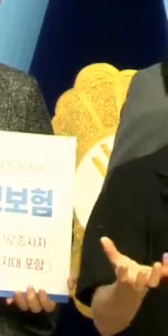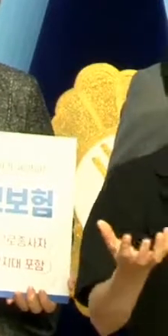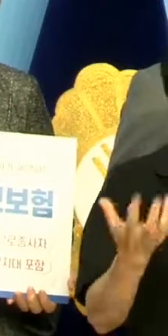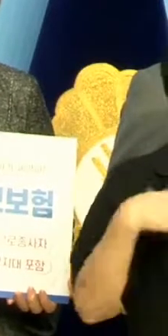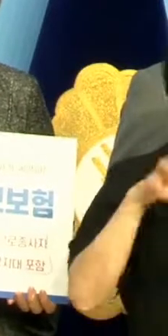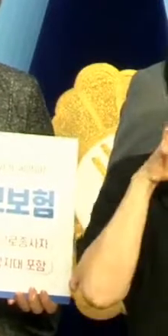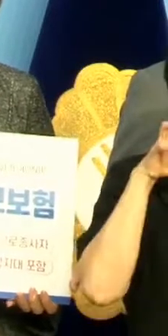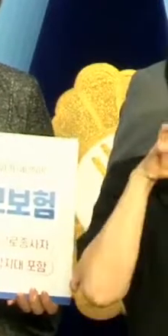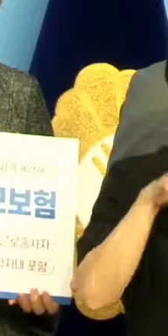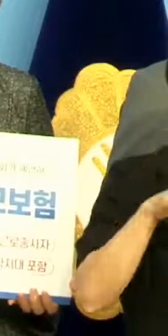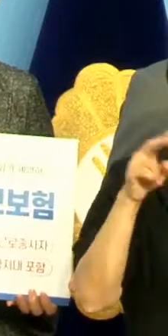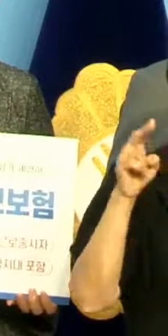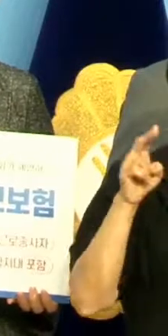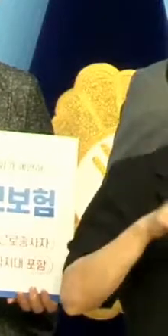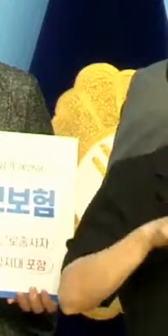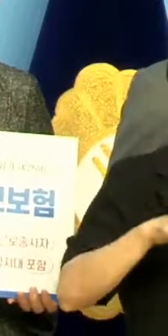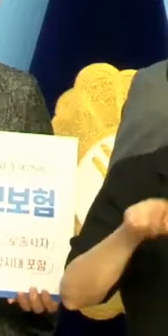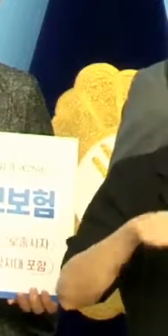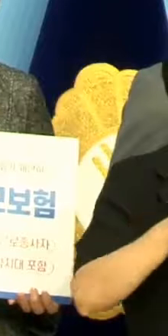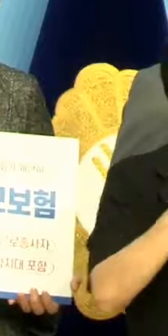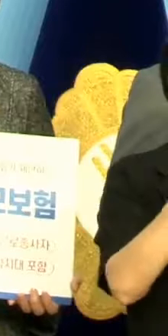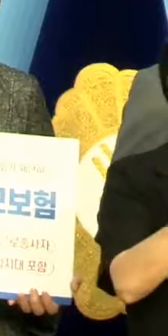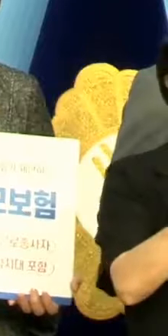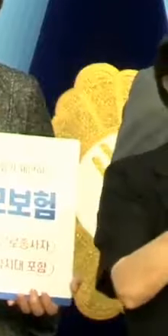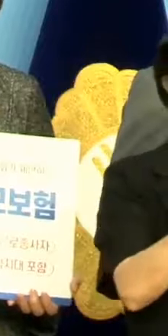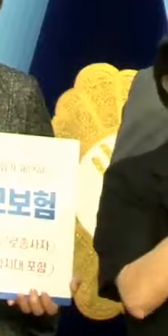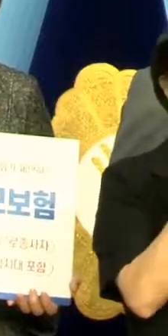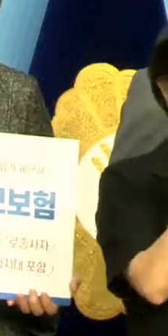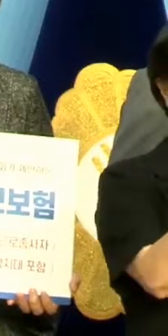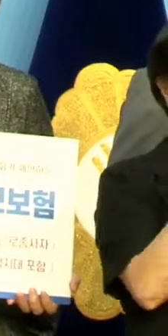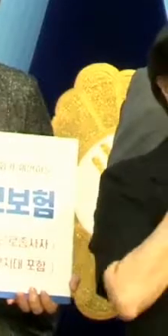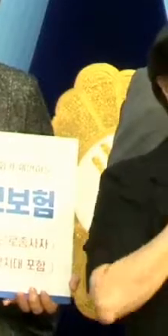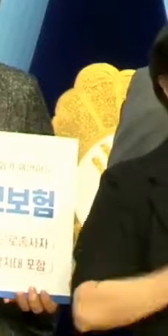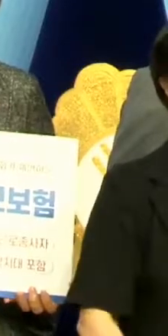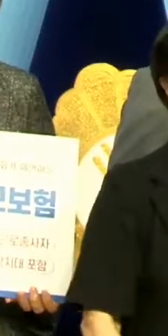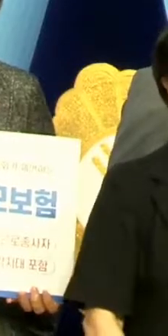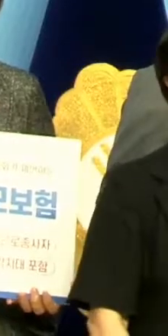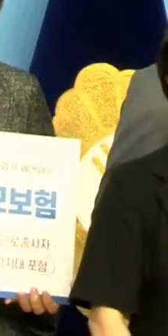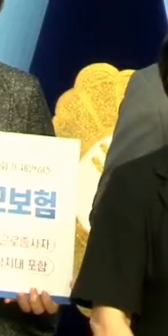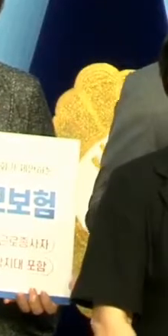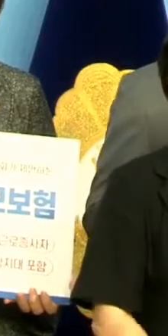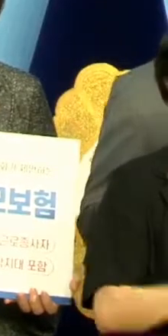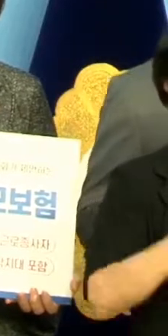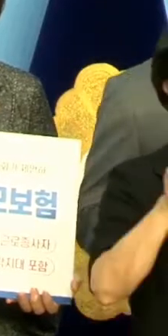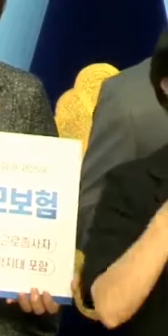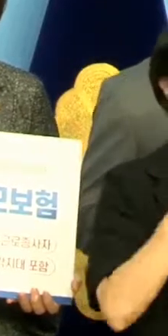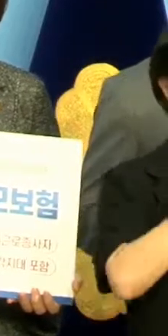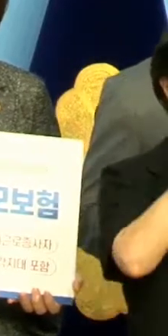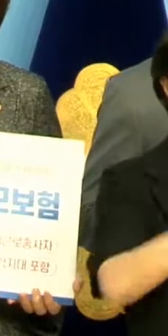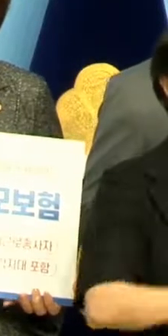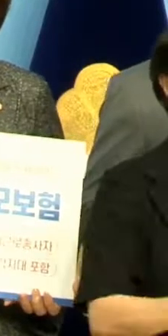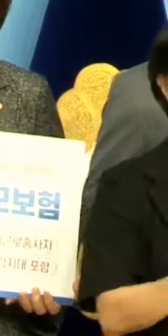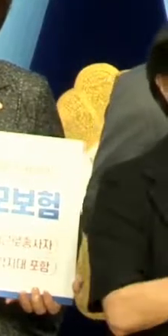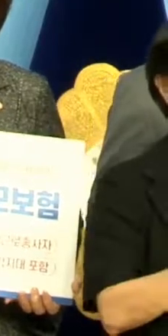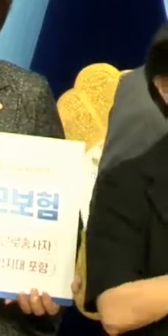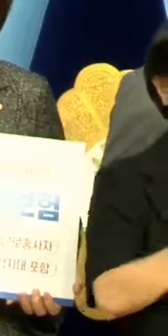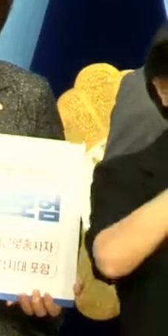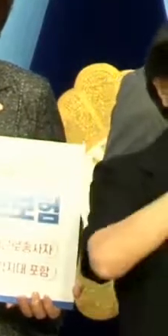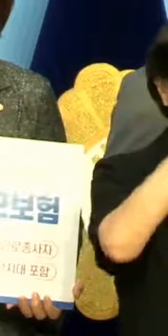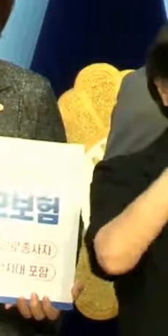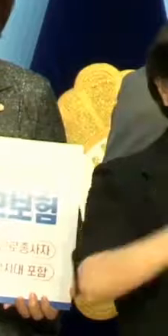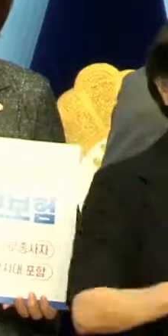혜미의 하나임을 법적으로 규정하고 장이나 이성으로 정책 체어 4줄 내용 말씀드렸고 상산